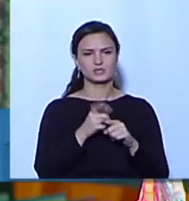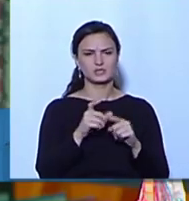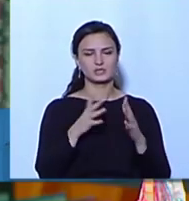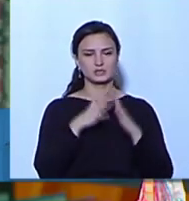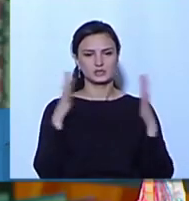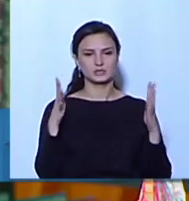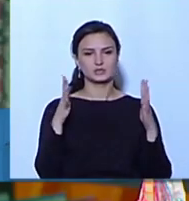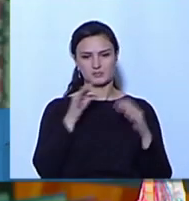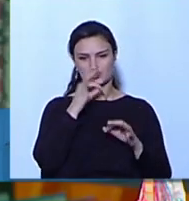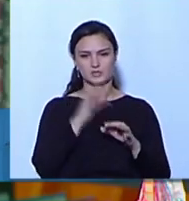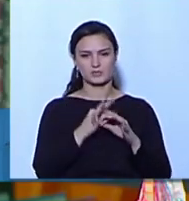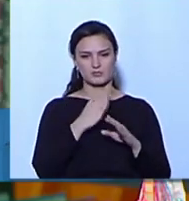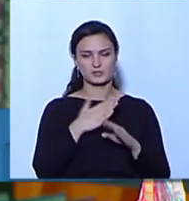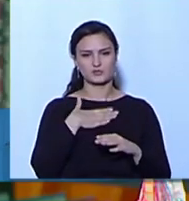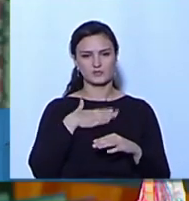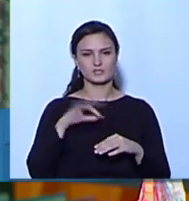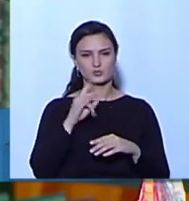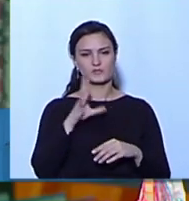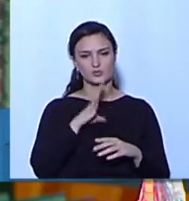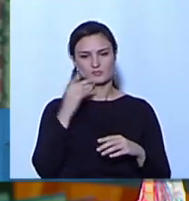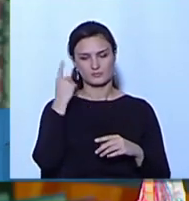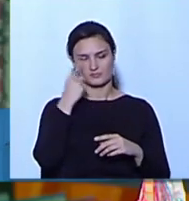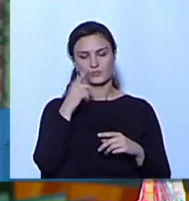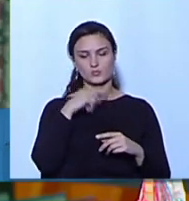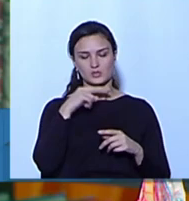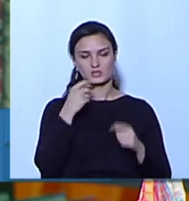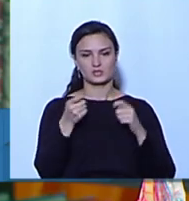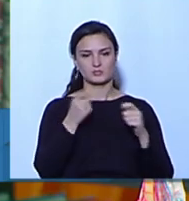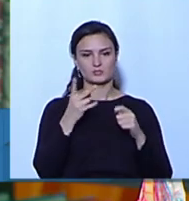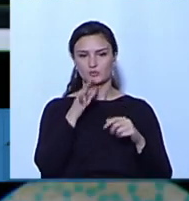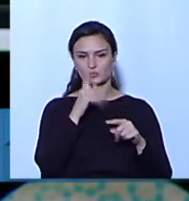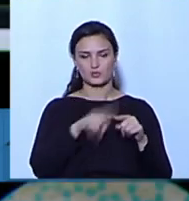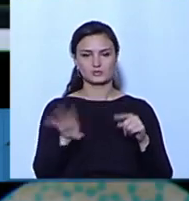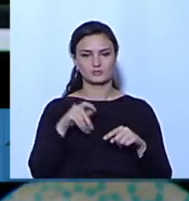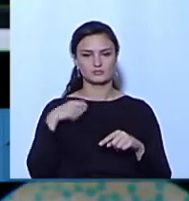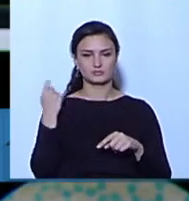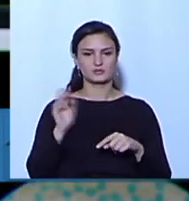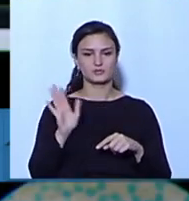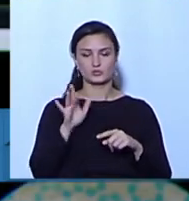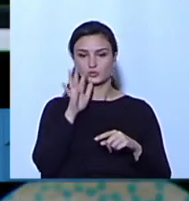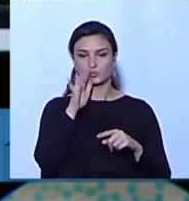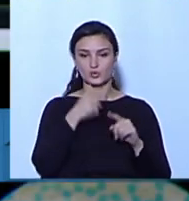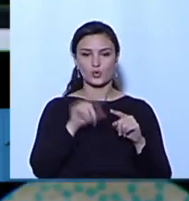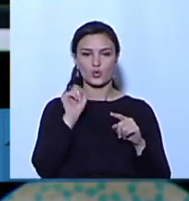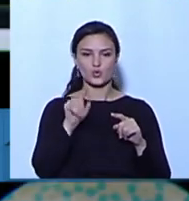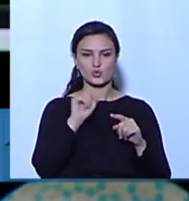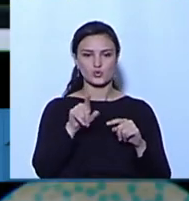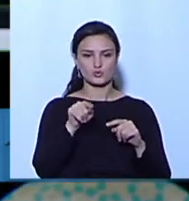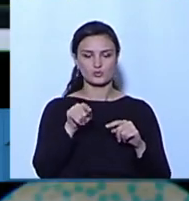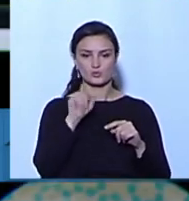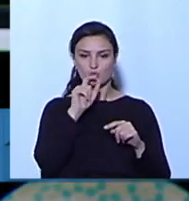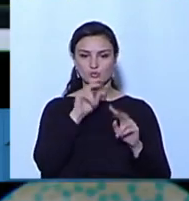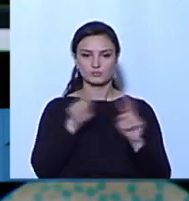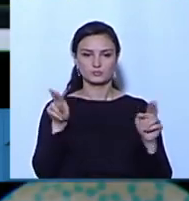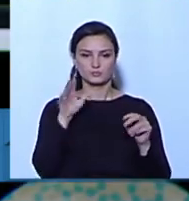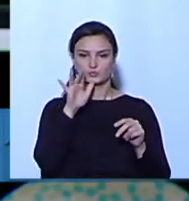დიდი პასუხისმგებლობაა ჩვენზე, რომ ვიყოთ ფხიზლა და არ დავკარგოთ დროს. არ დავკარგოთ დრო. აი ამ შემთხვევაში დრო არის ოქროს ფასი აქვს დროს. ამიტომ